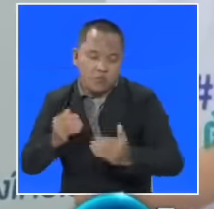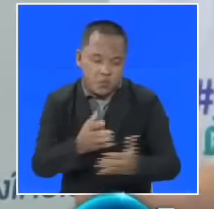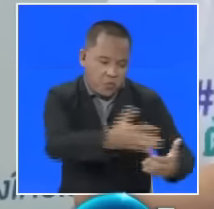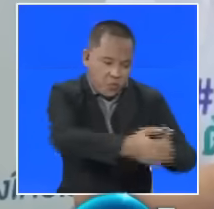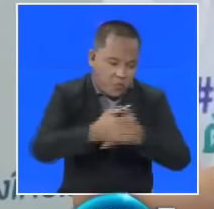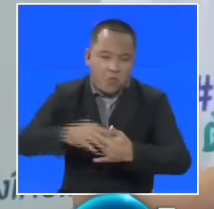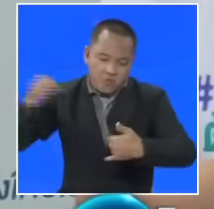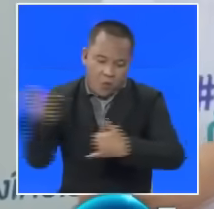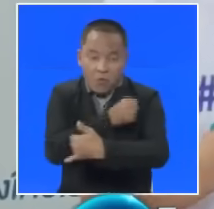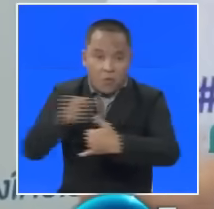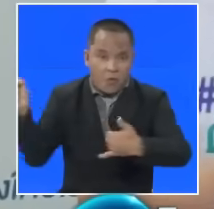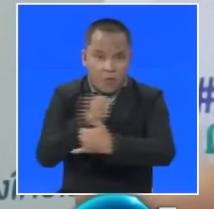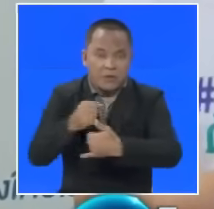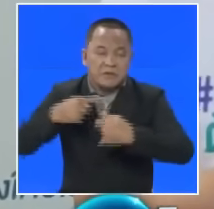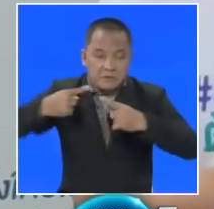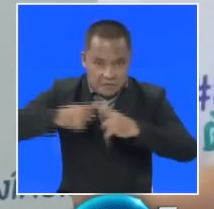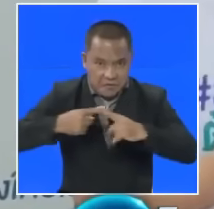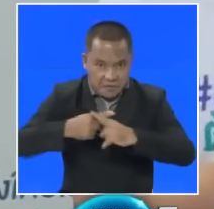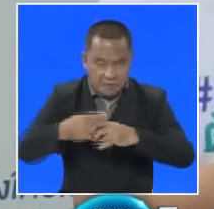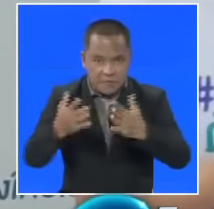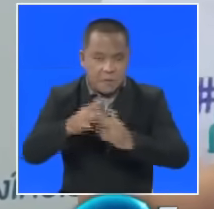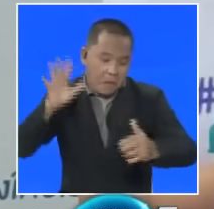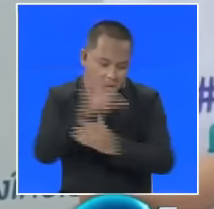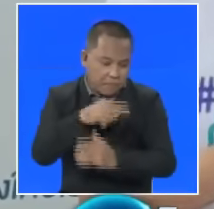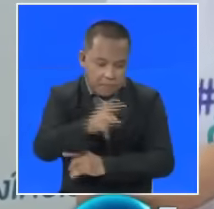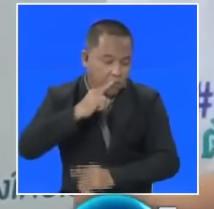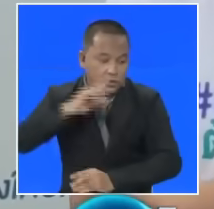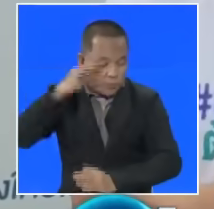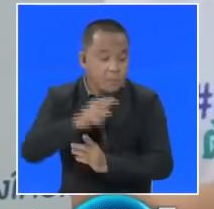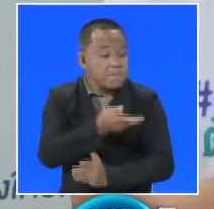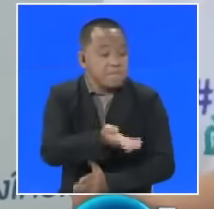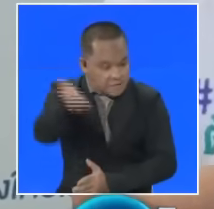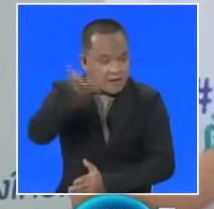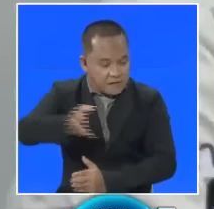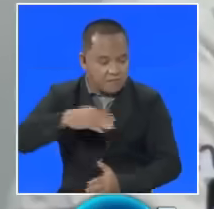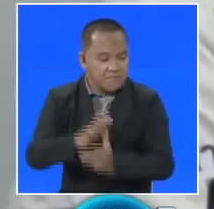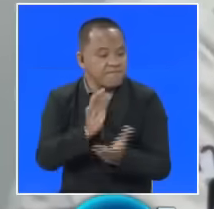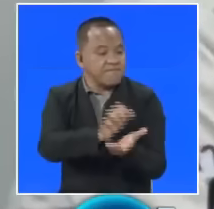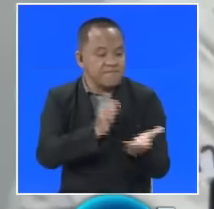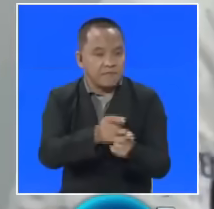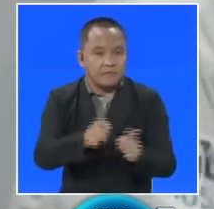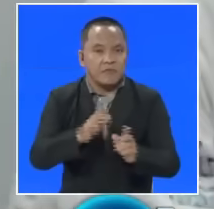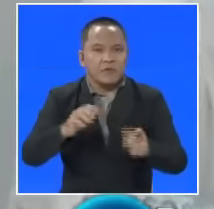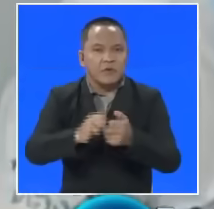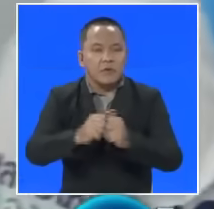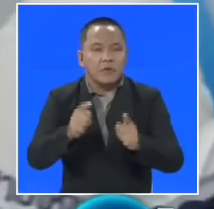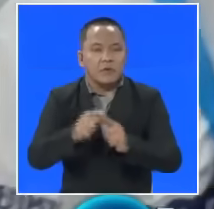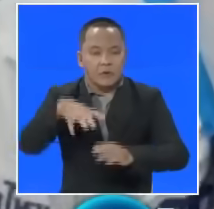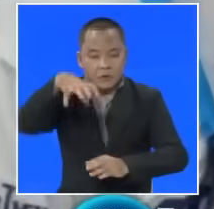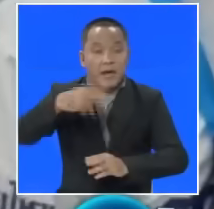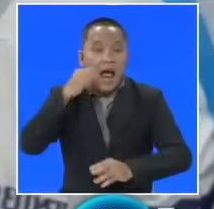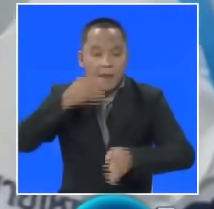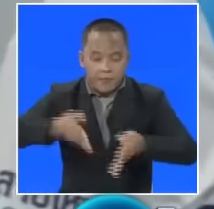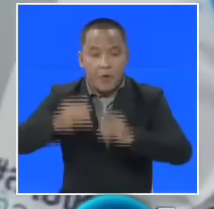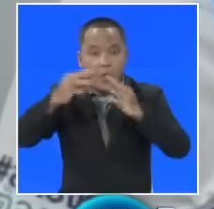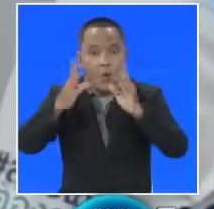วก็นำตัวไปทำร้ายร่างกายจนได้รับบาดเจ็บบังคับให้บอกตำรวจด้วยนะว่าเป็นการทวงหนี้เหตุการณ์นี้เกิดขึ้นบริเวณศาลาริมน้ำ